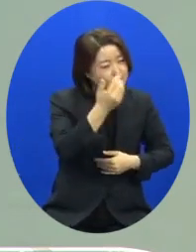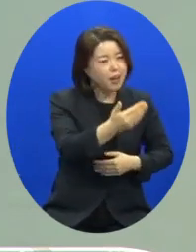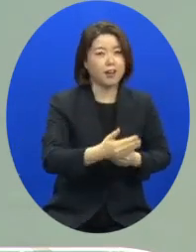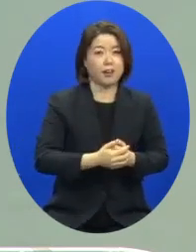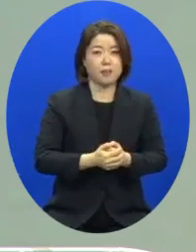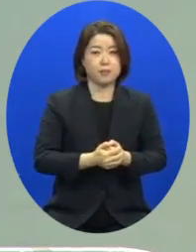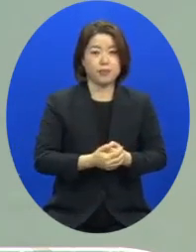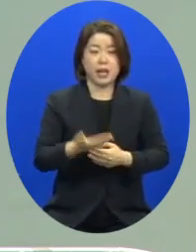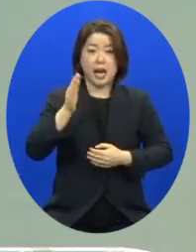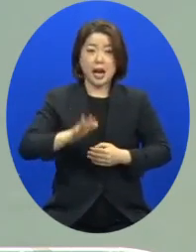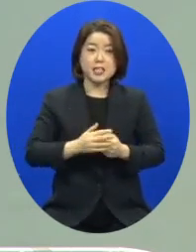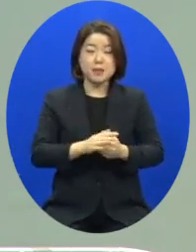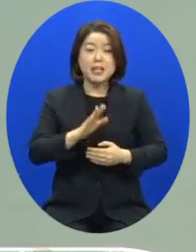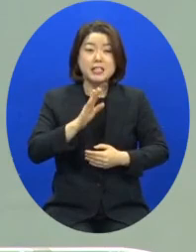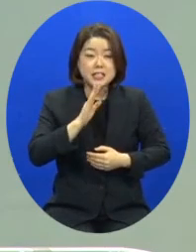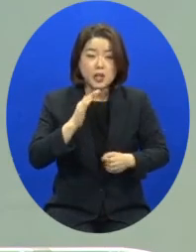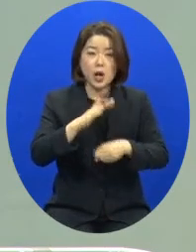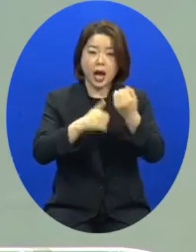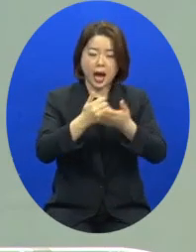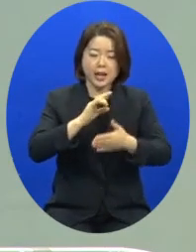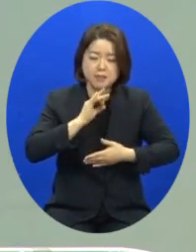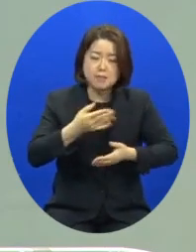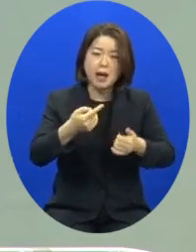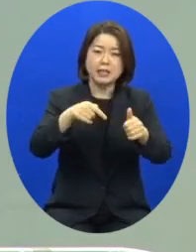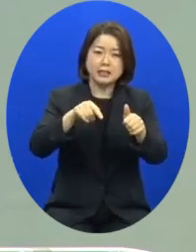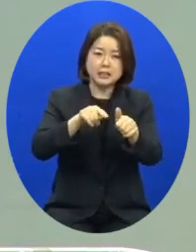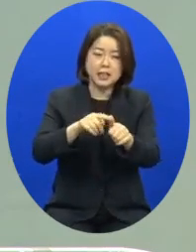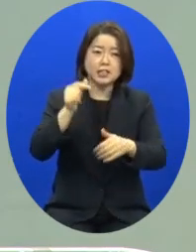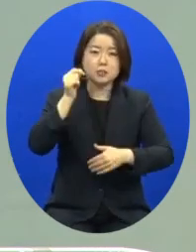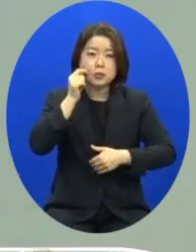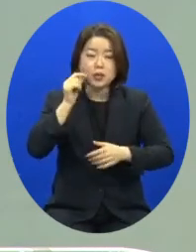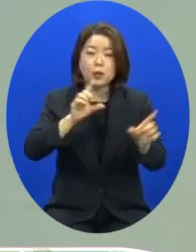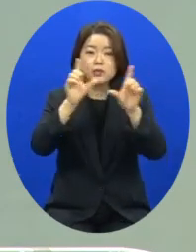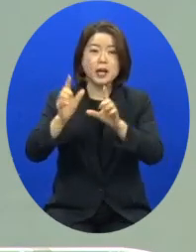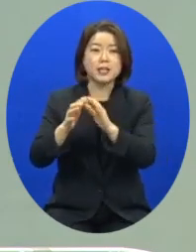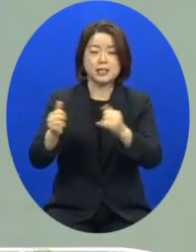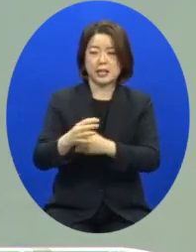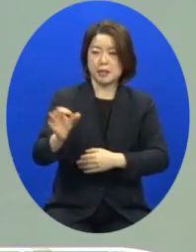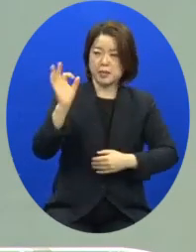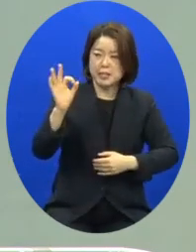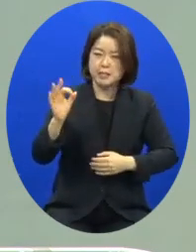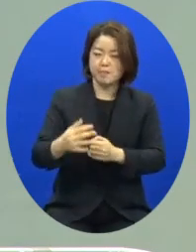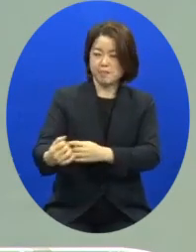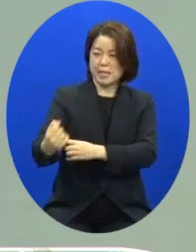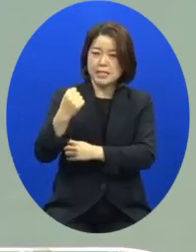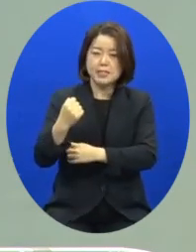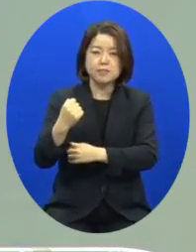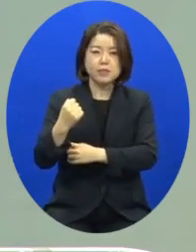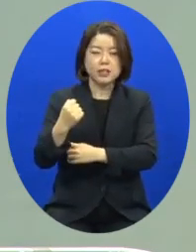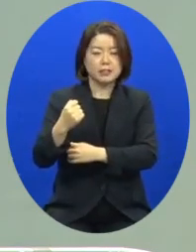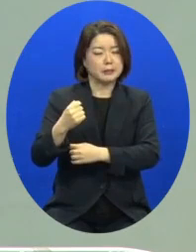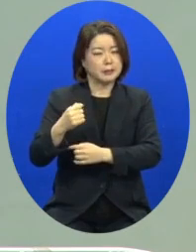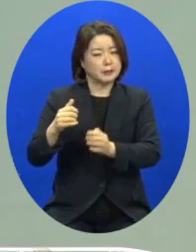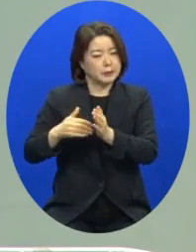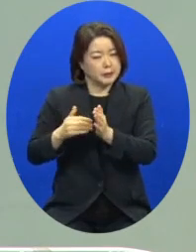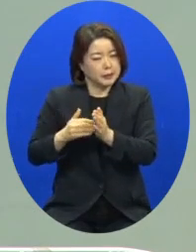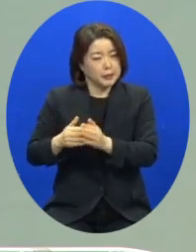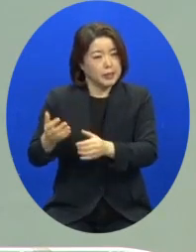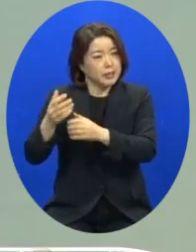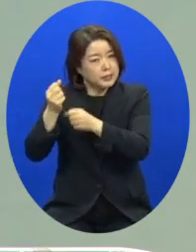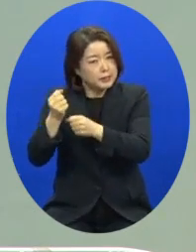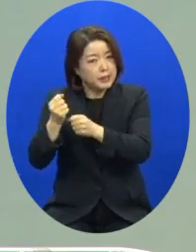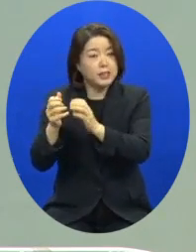그러나 실제로는 하나님만 의지하고 살지 못하는 분, 힘 있고 돈 있는 사람 은근히 의지하고 사는 분,